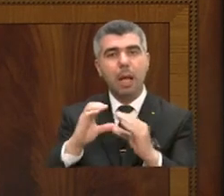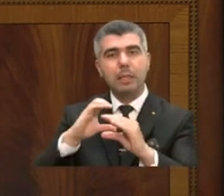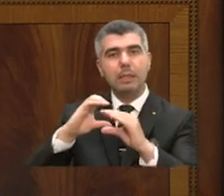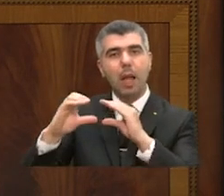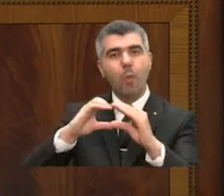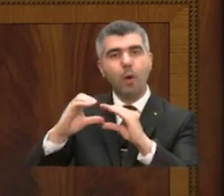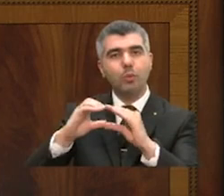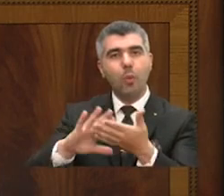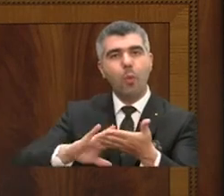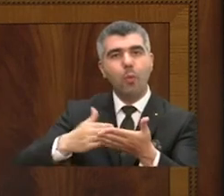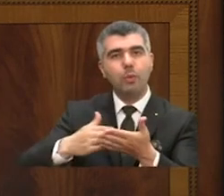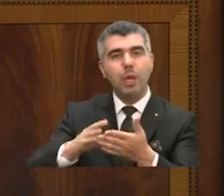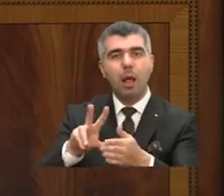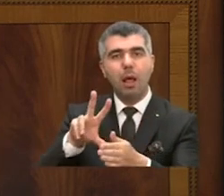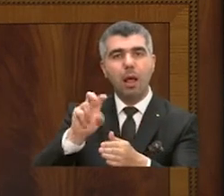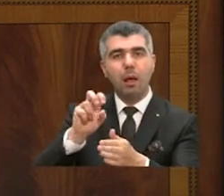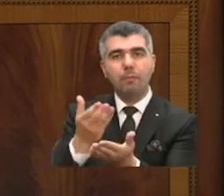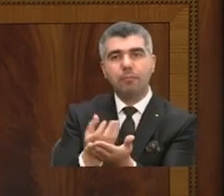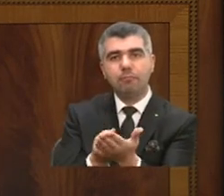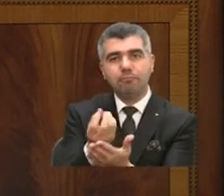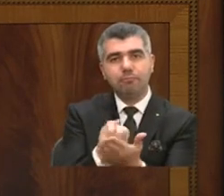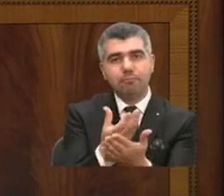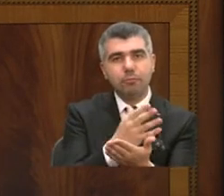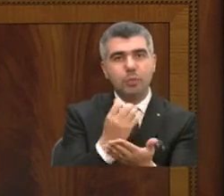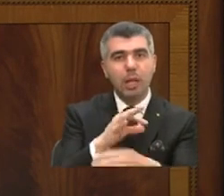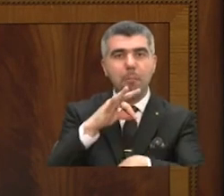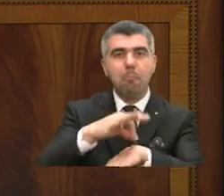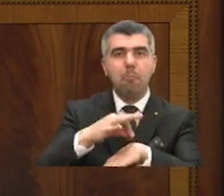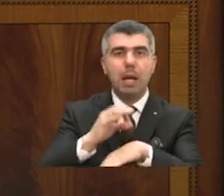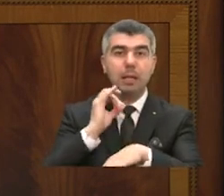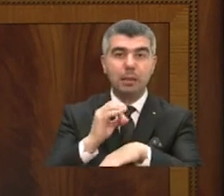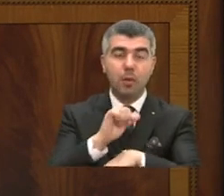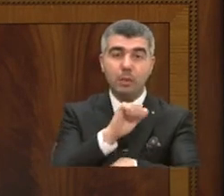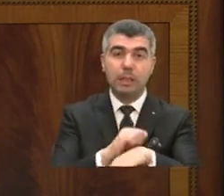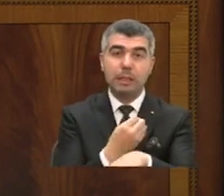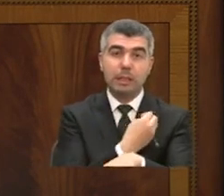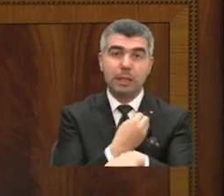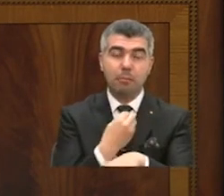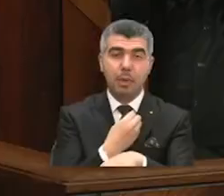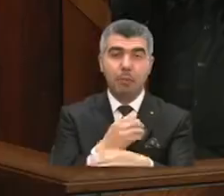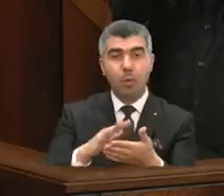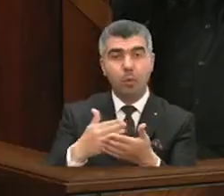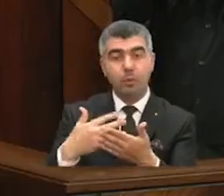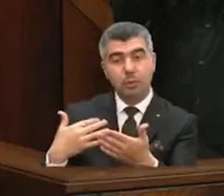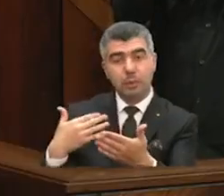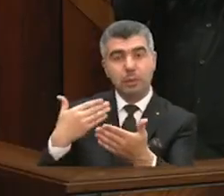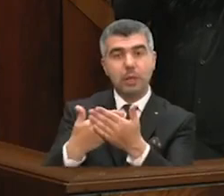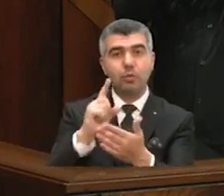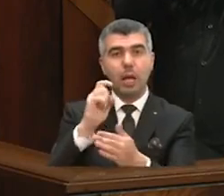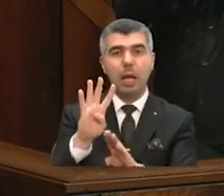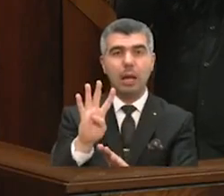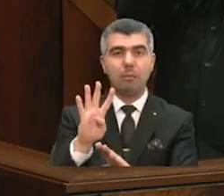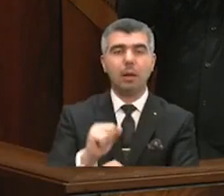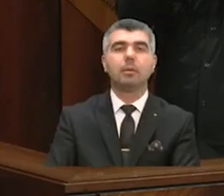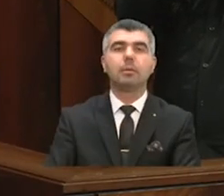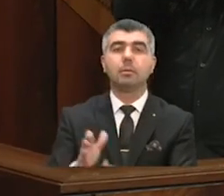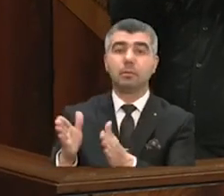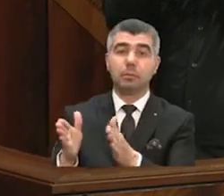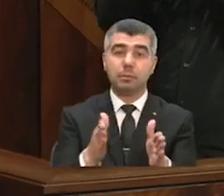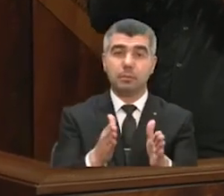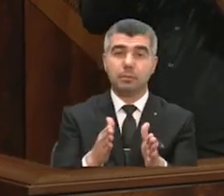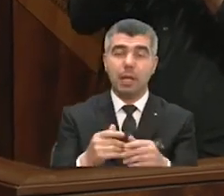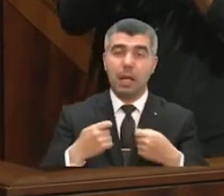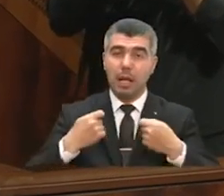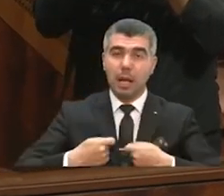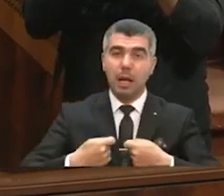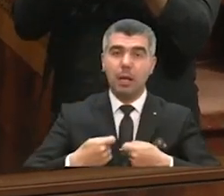والتعريف بنظام التأمين الإجباري الأساسي عن المرض منذ منتصف نوفمبر. السيد الرئيس المحترم،